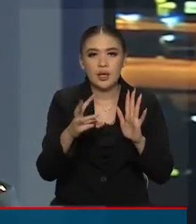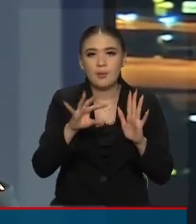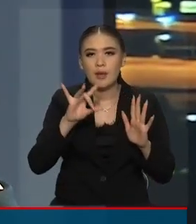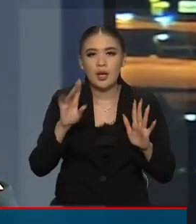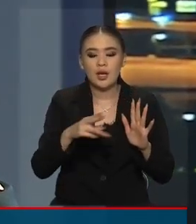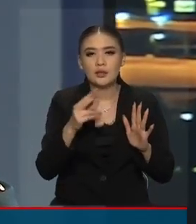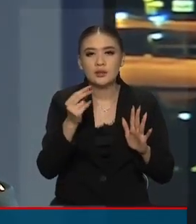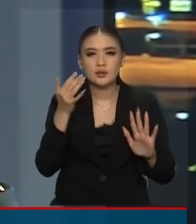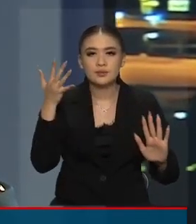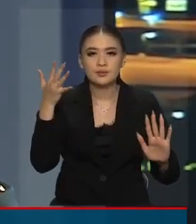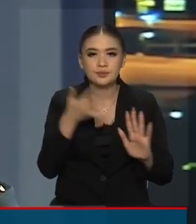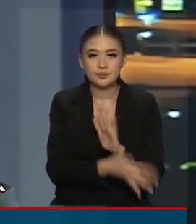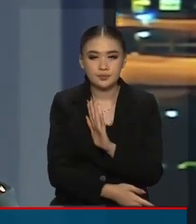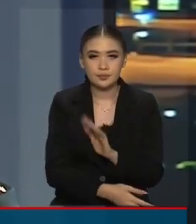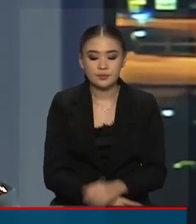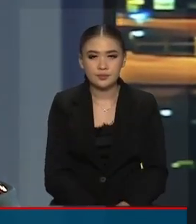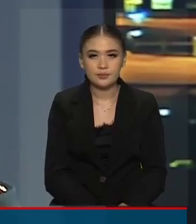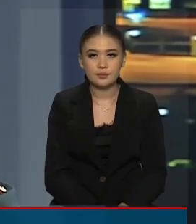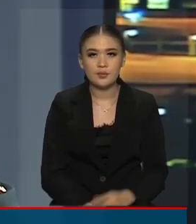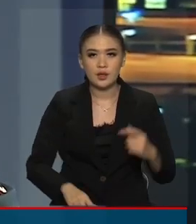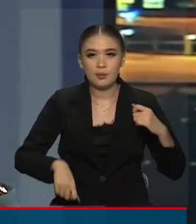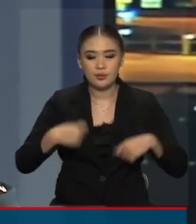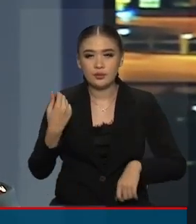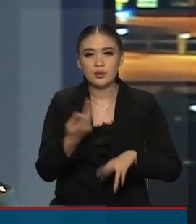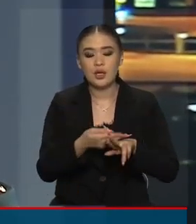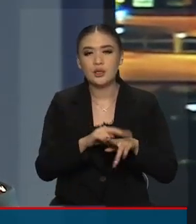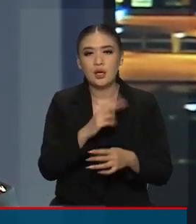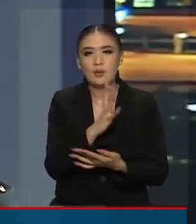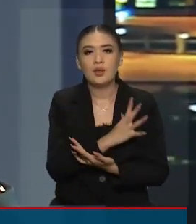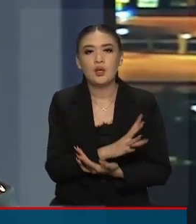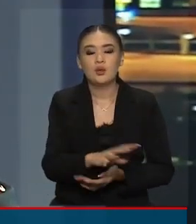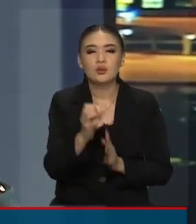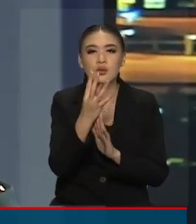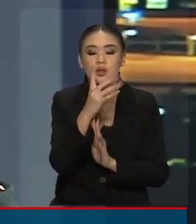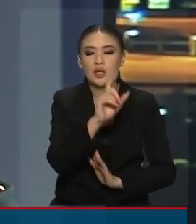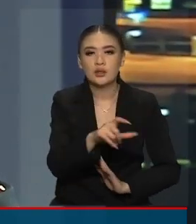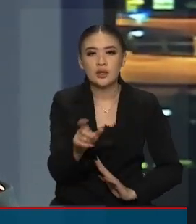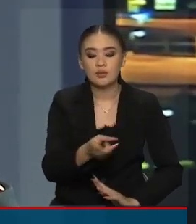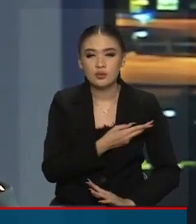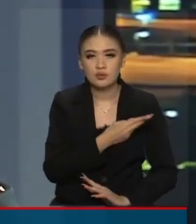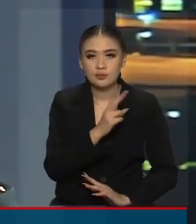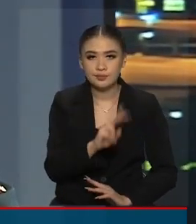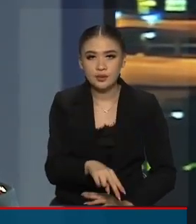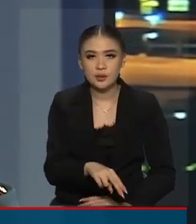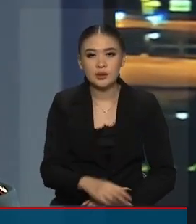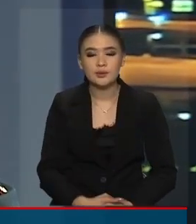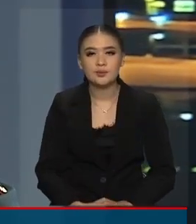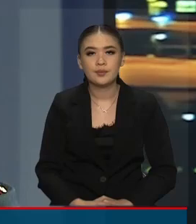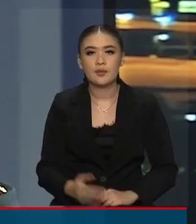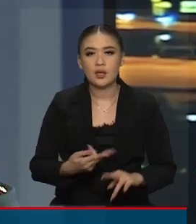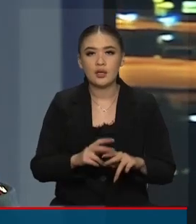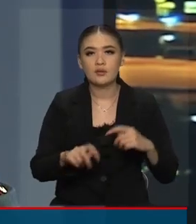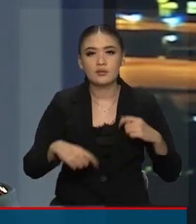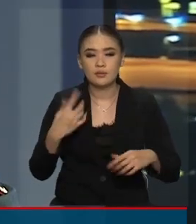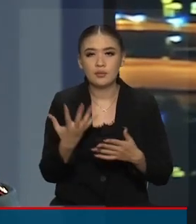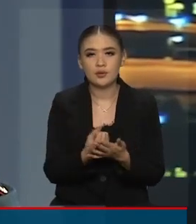теңге мөлшері болып шықты. Енді өздеріңіз білетінде 14 адам қаза болды, енді осында шығынға келіп